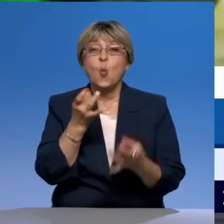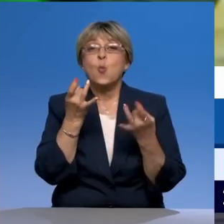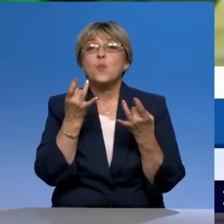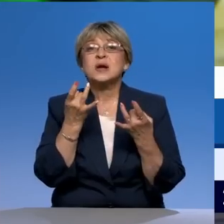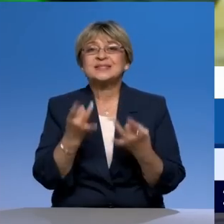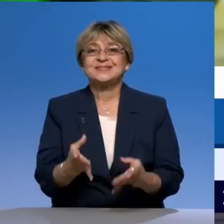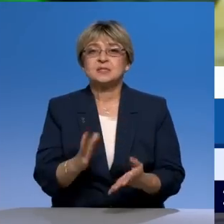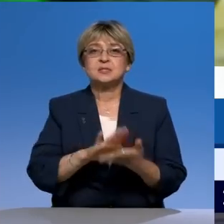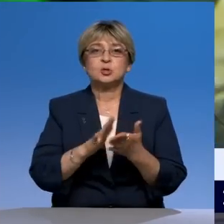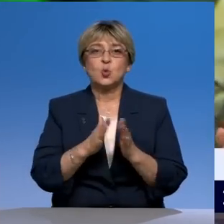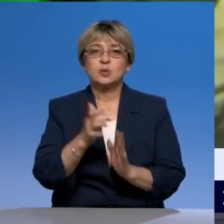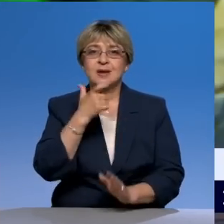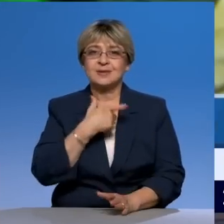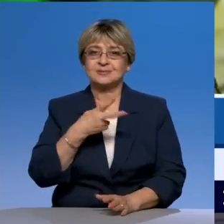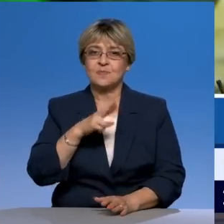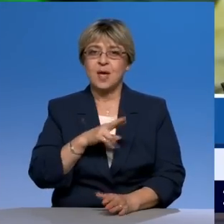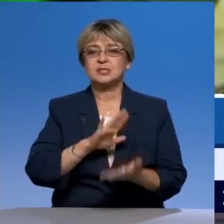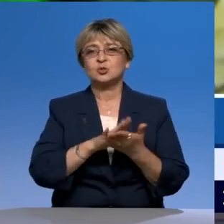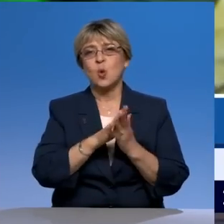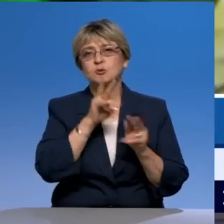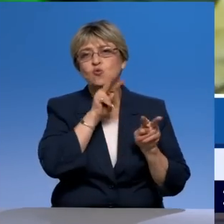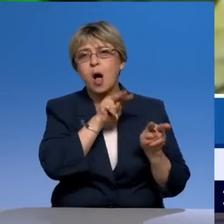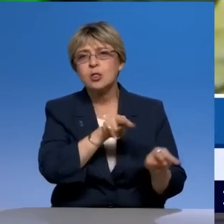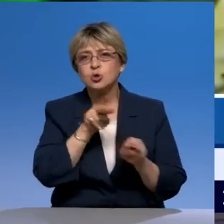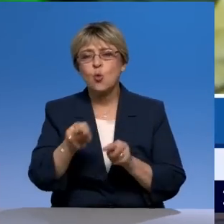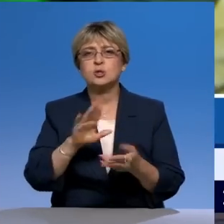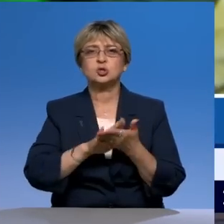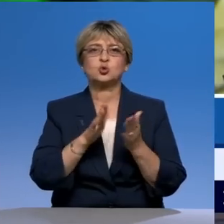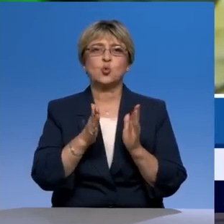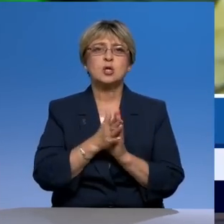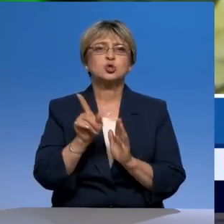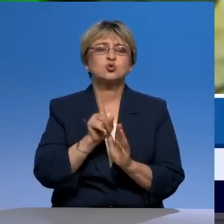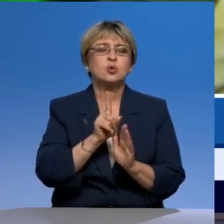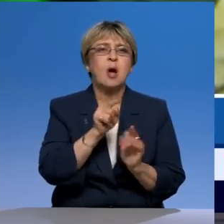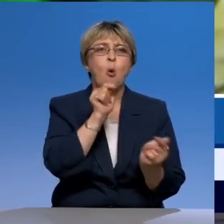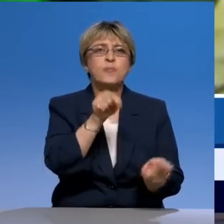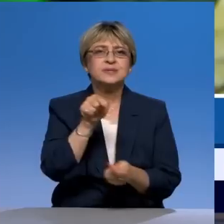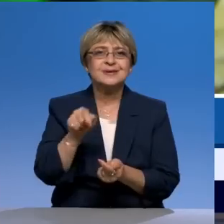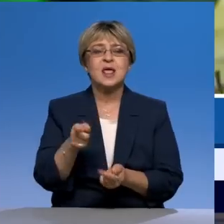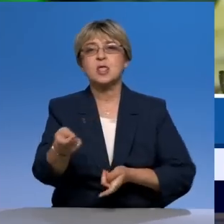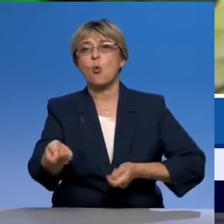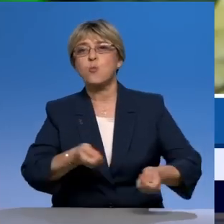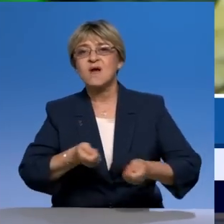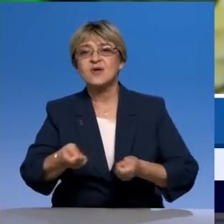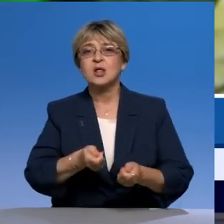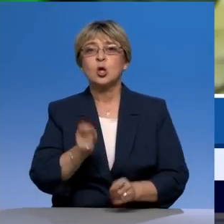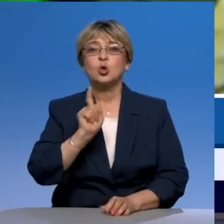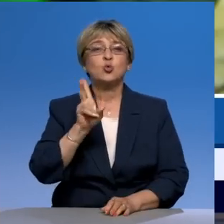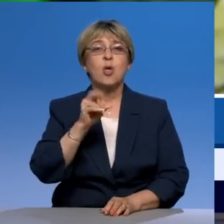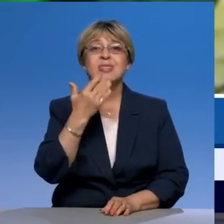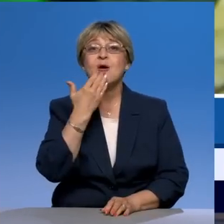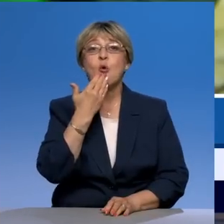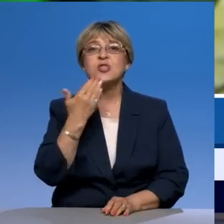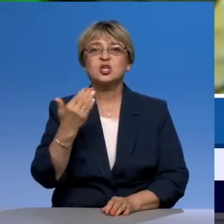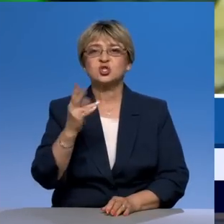себя. Ситуацию контроля, ситуацию определения чего-то, там, управления, но не как конечного пользователя. То